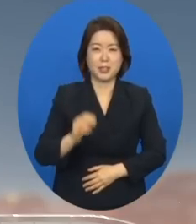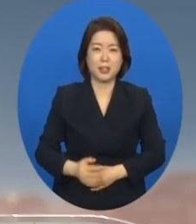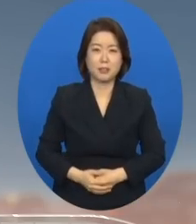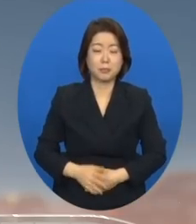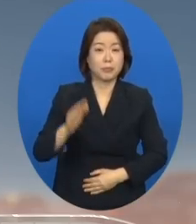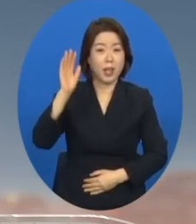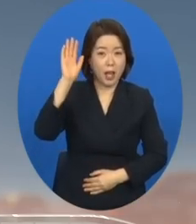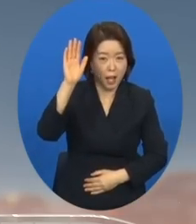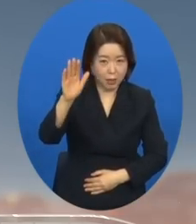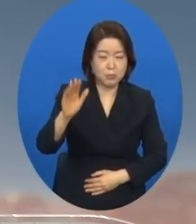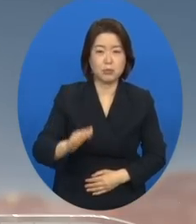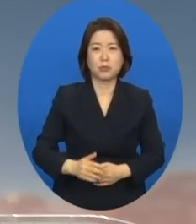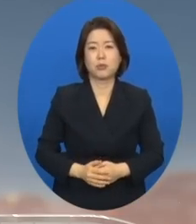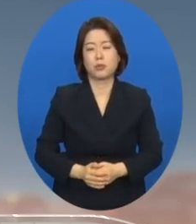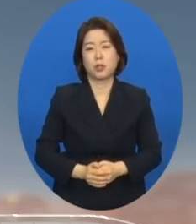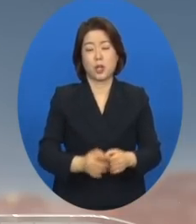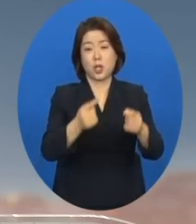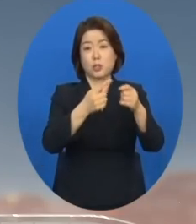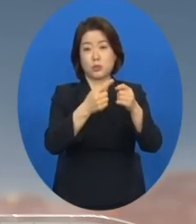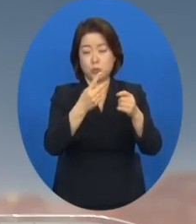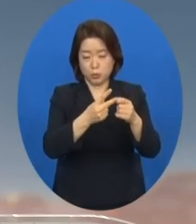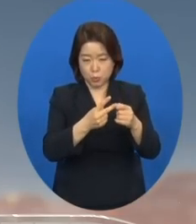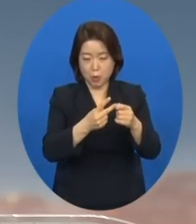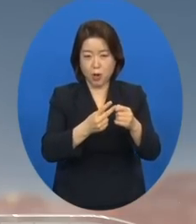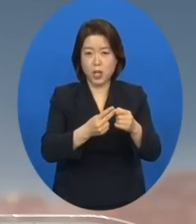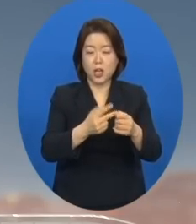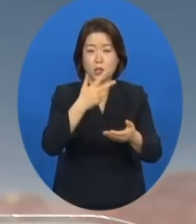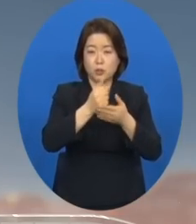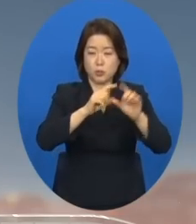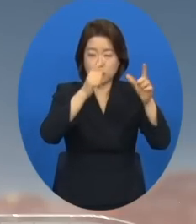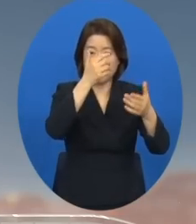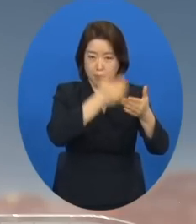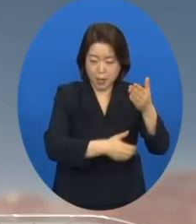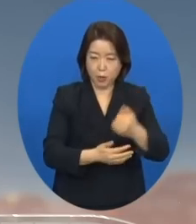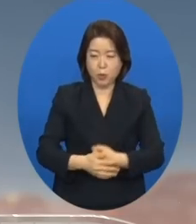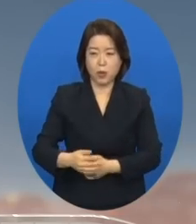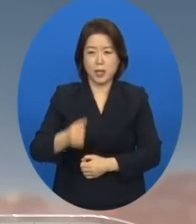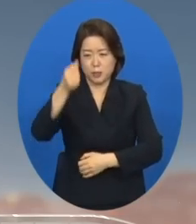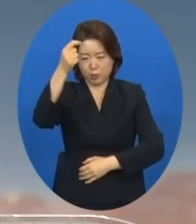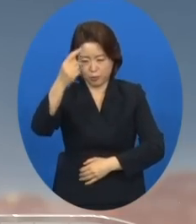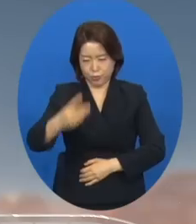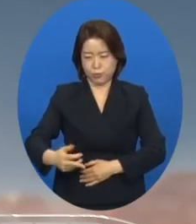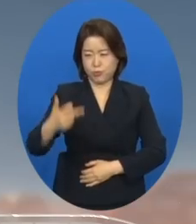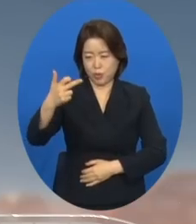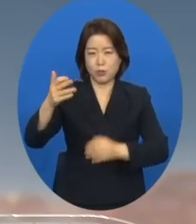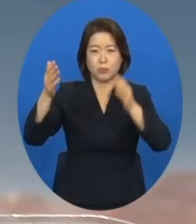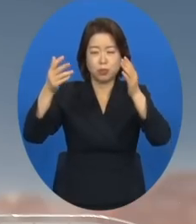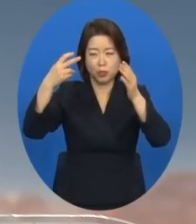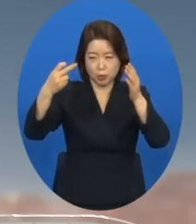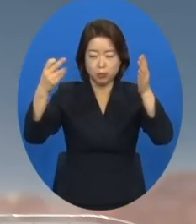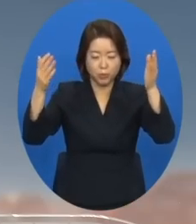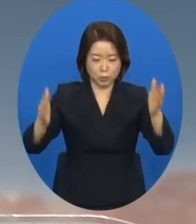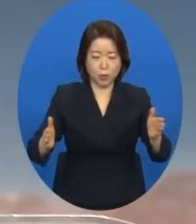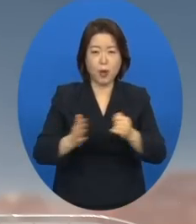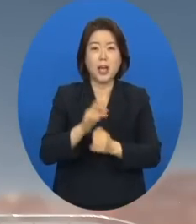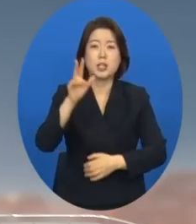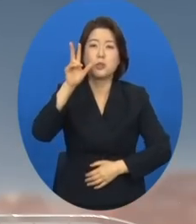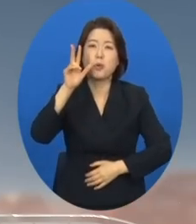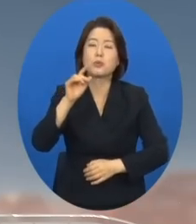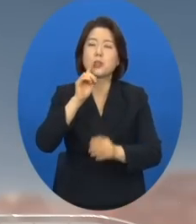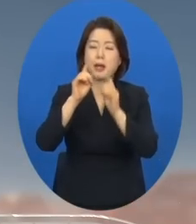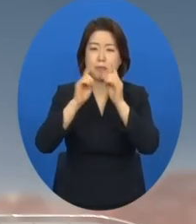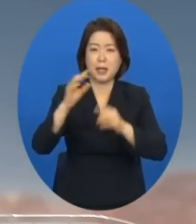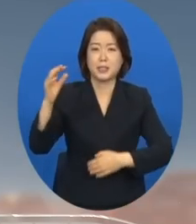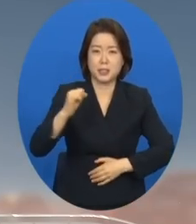두 번의 주의를 제외하고 12번 동안 여호수아 말씀을 나누려고 합니다 하나님과 함께 하는